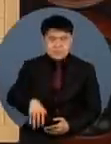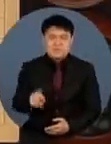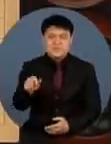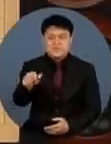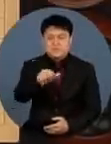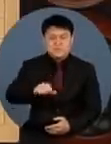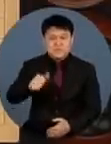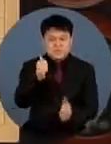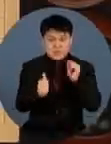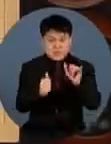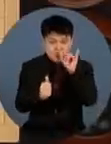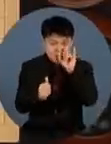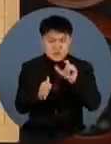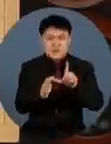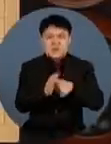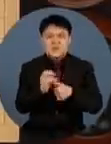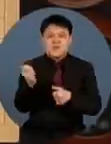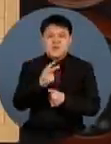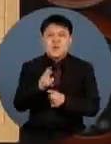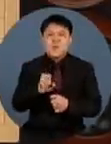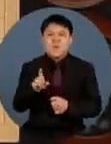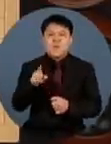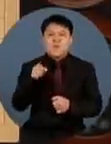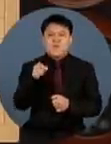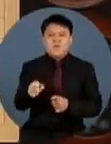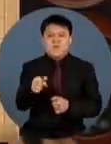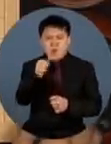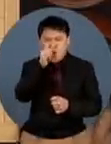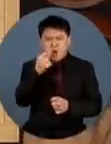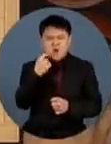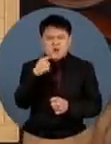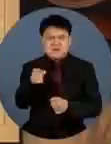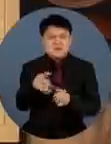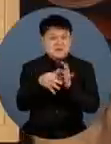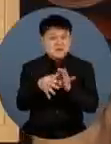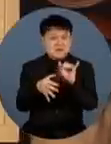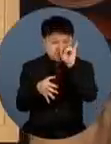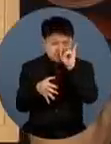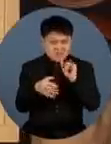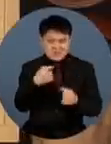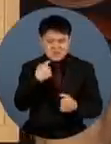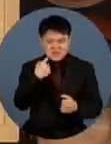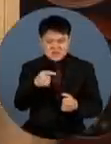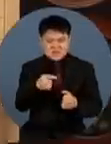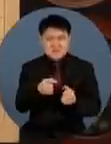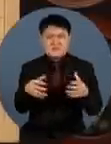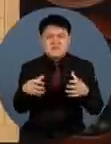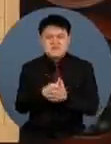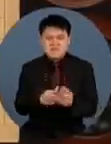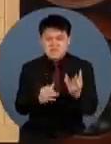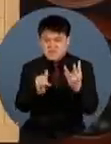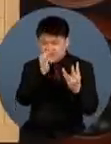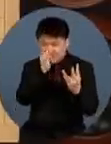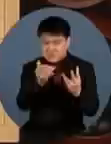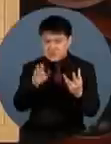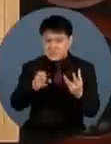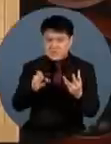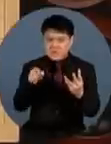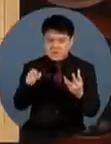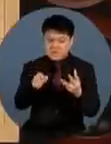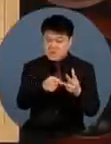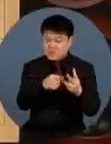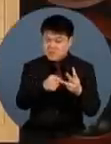이렇게 페어 종목이 금메달이 더 걸려있죠. 네, 메달이 좀 적어서 아쉽습니다만, 세 개입니다만 네. 페어 바둑도